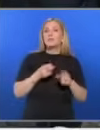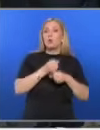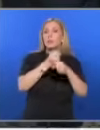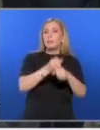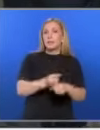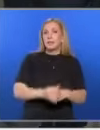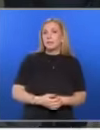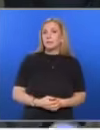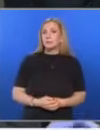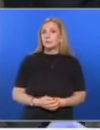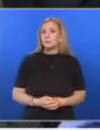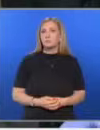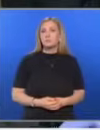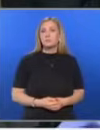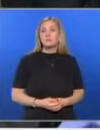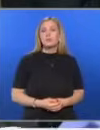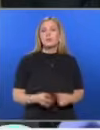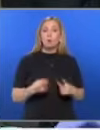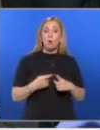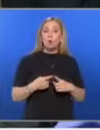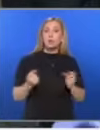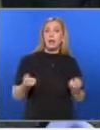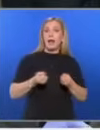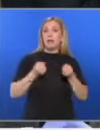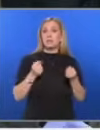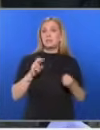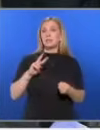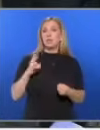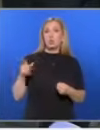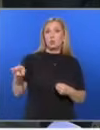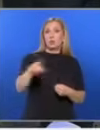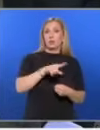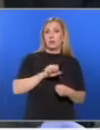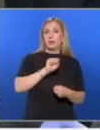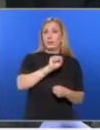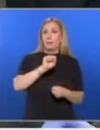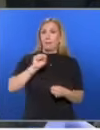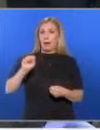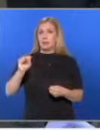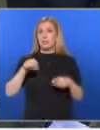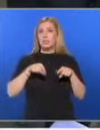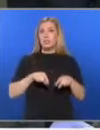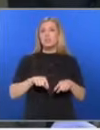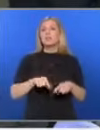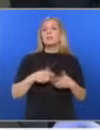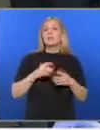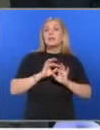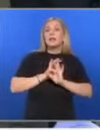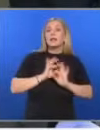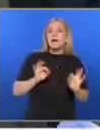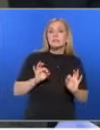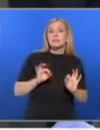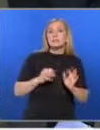численост парламентарна група. И от реакциите на другите парламентарно представени партии ще бъдат ясен